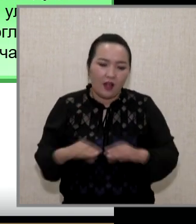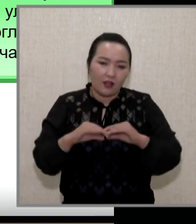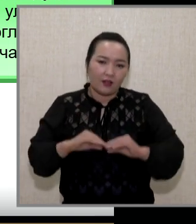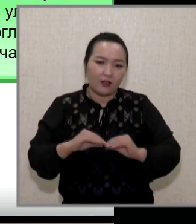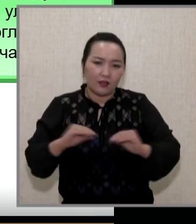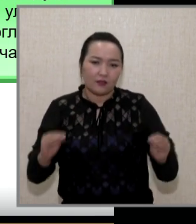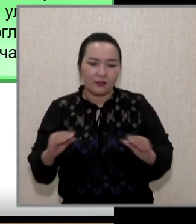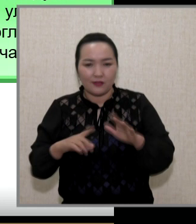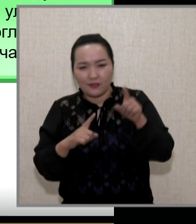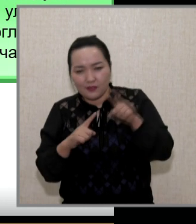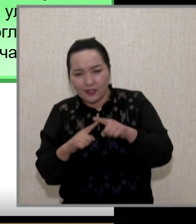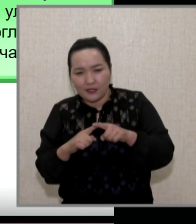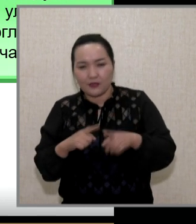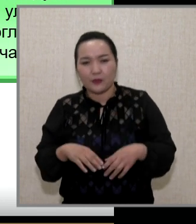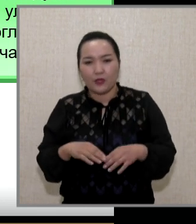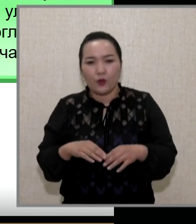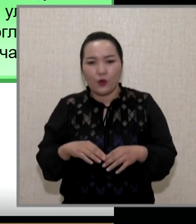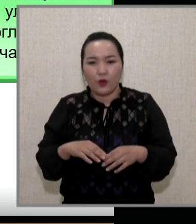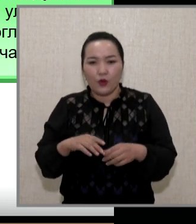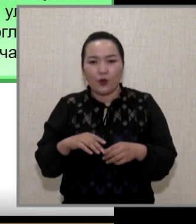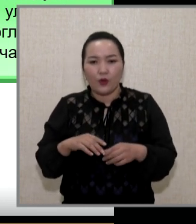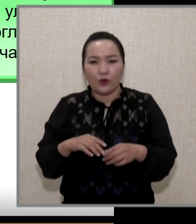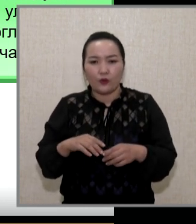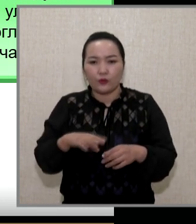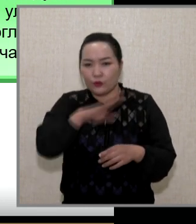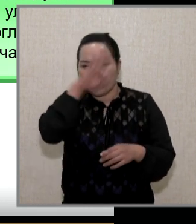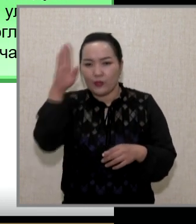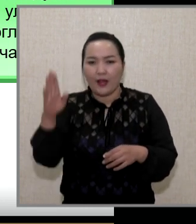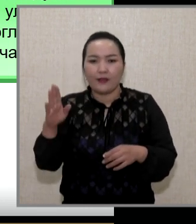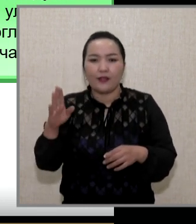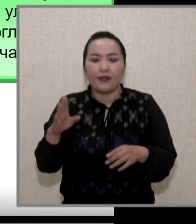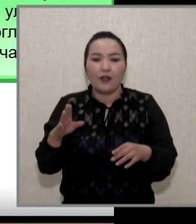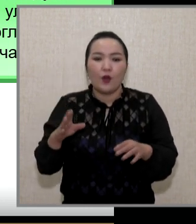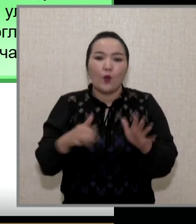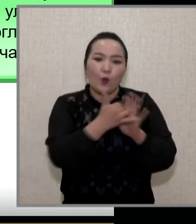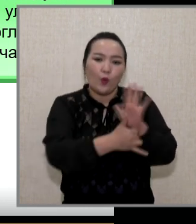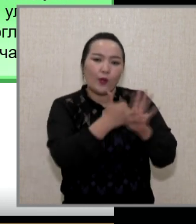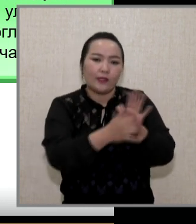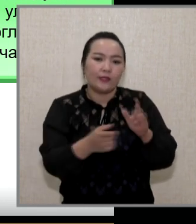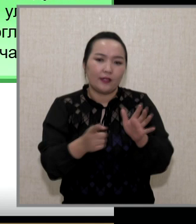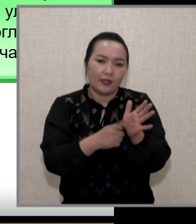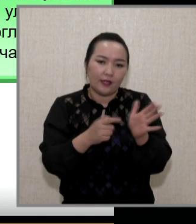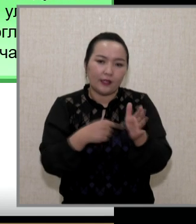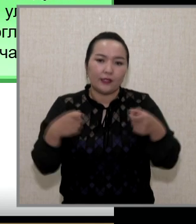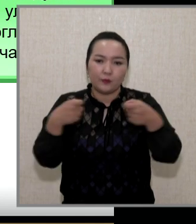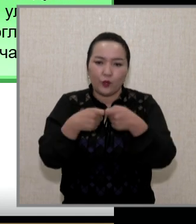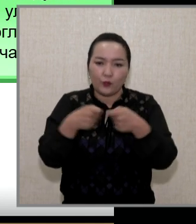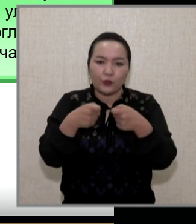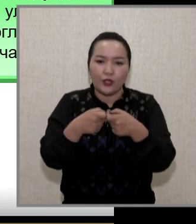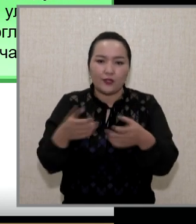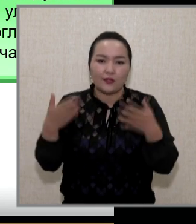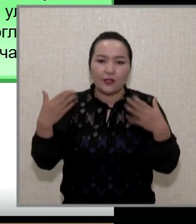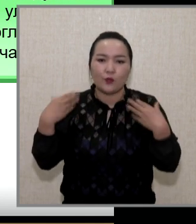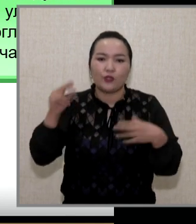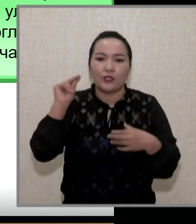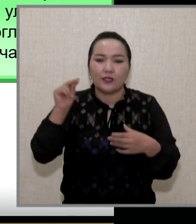нь хэлбэр шингэдэг, бас зарцамтгай шин чанартай байдаг учраас зөвхөн дулааны үйлрэлт хэрэглэвэл зохистой. Ягаад гэвэл ямааны мах маань өөрөө